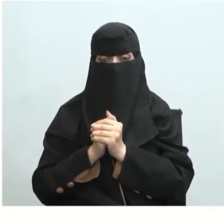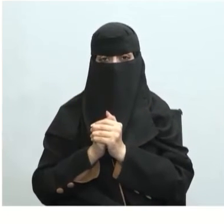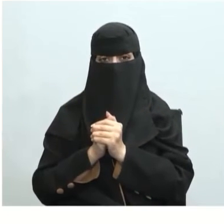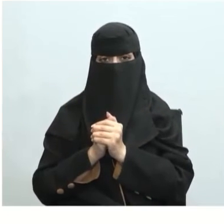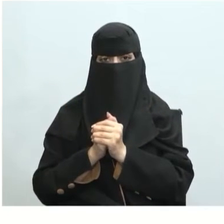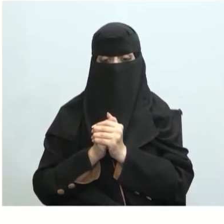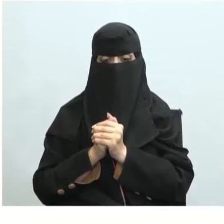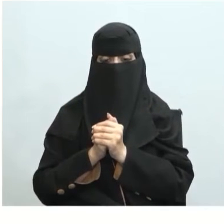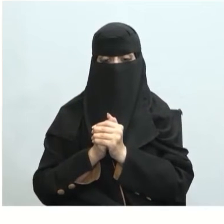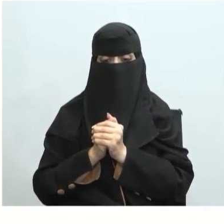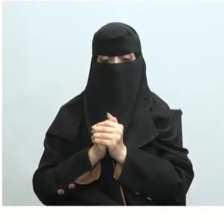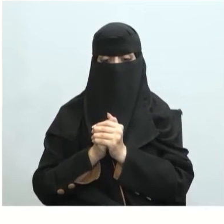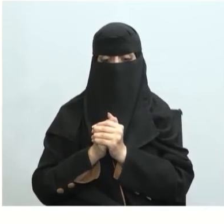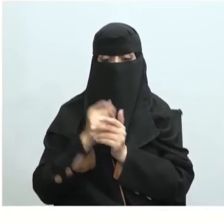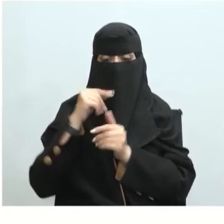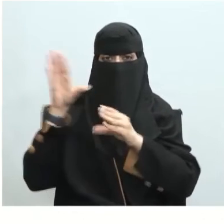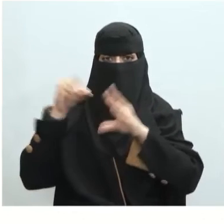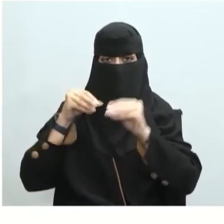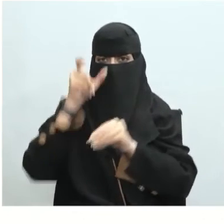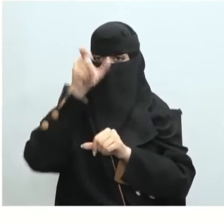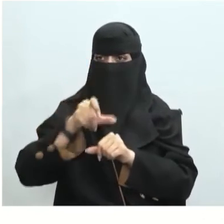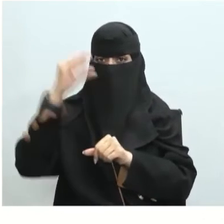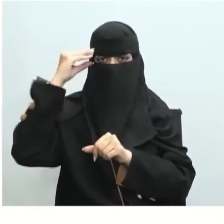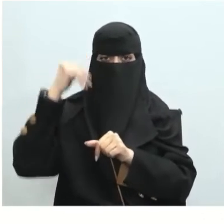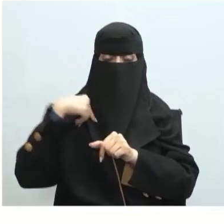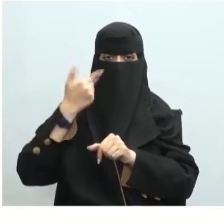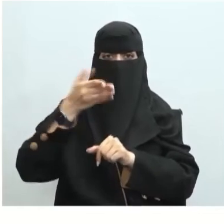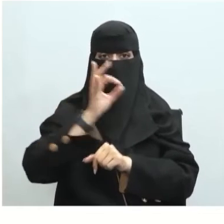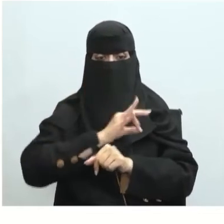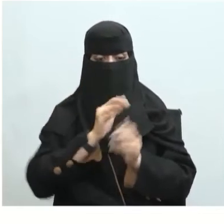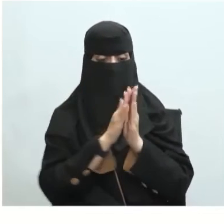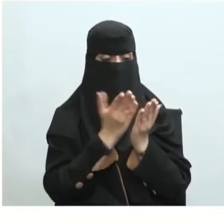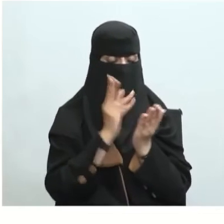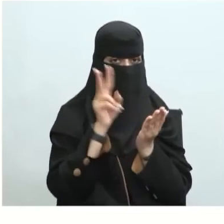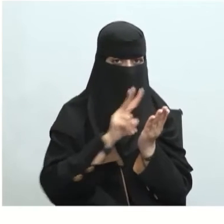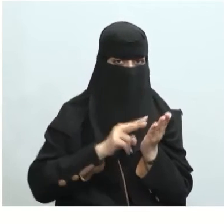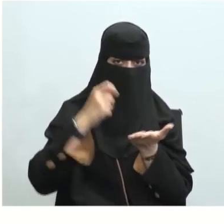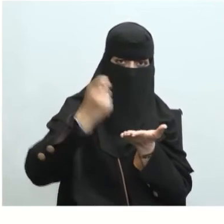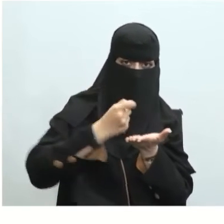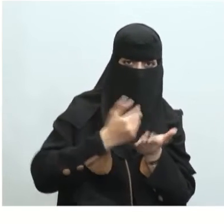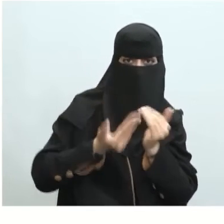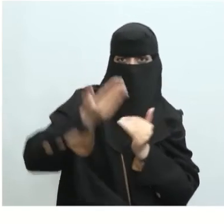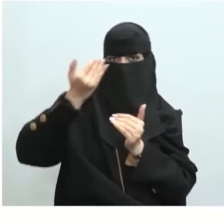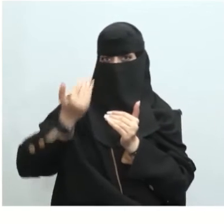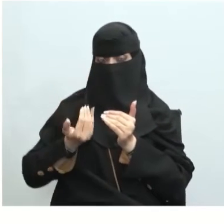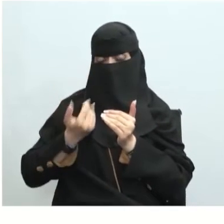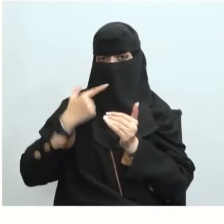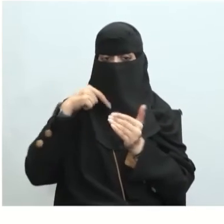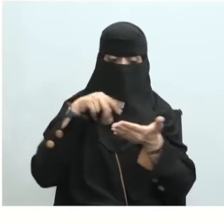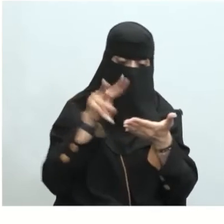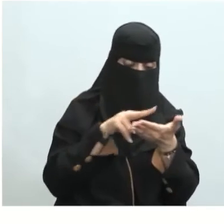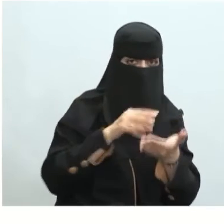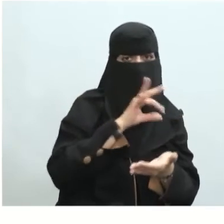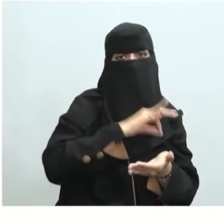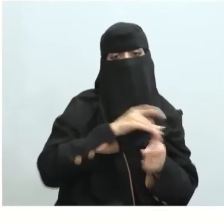والاستعارات احسنتم هنا قصص لعلمائنا الذين استفادوا من الكتب التي كتبها من سبقهم هذه مجموعه